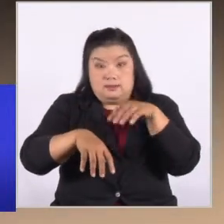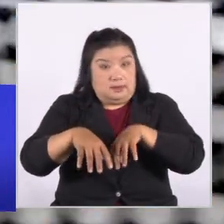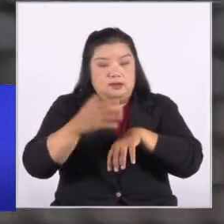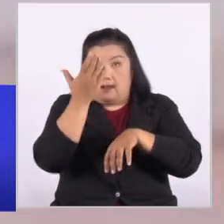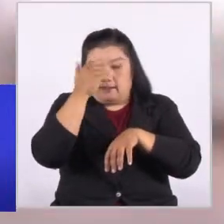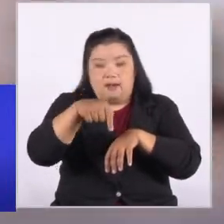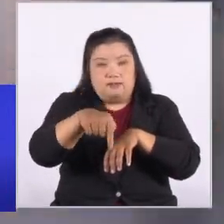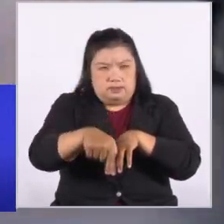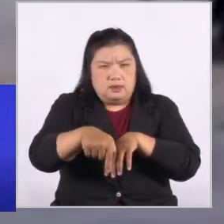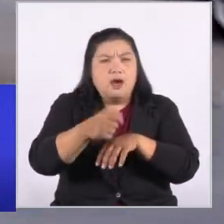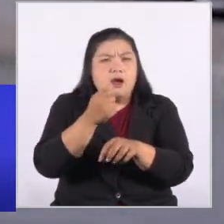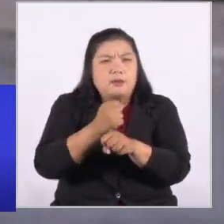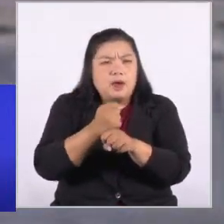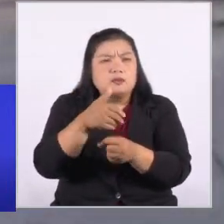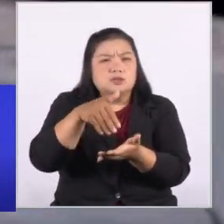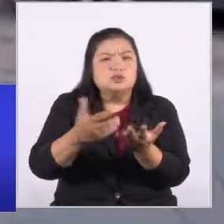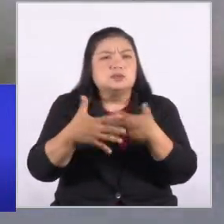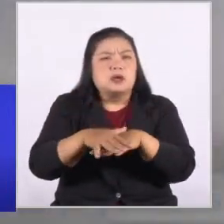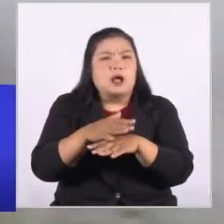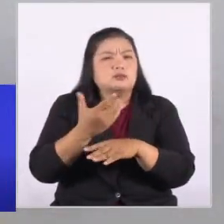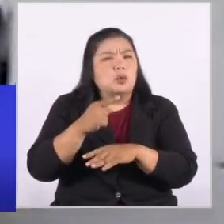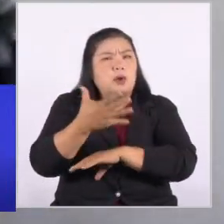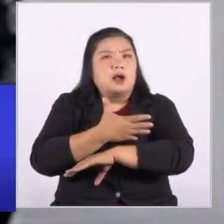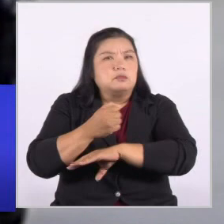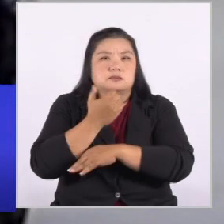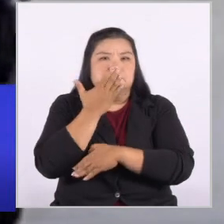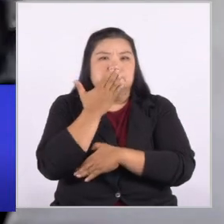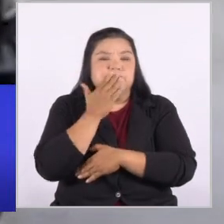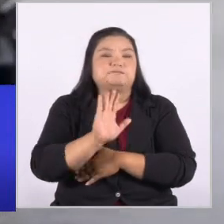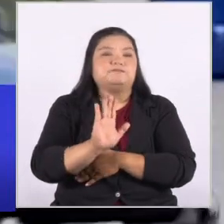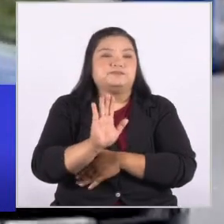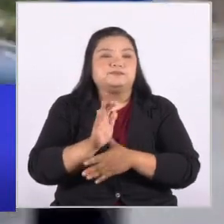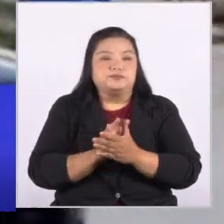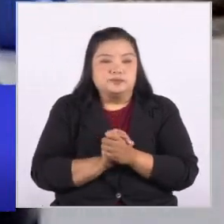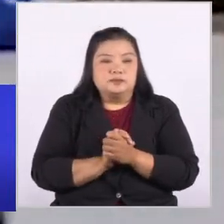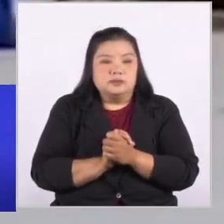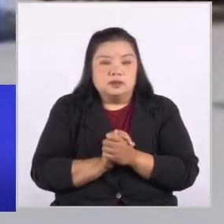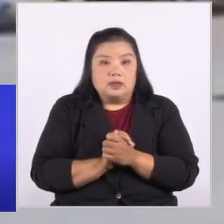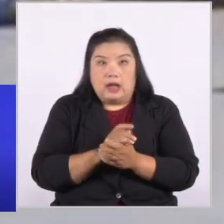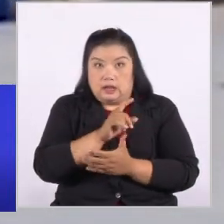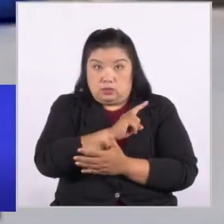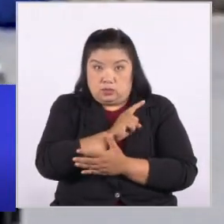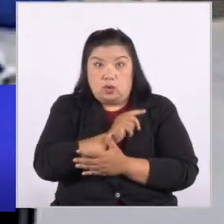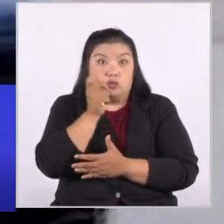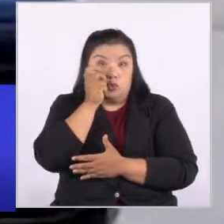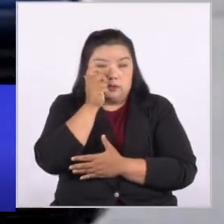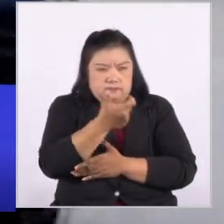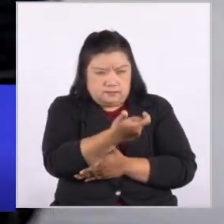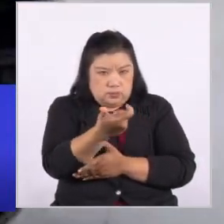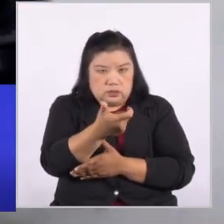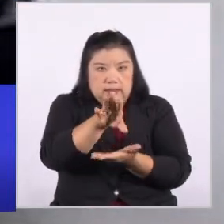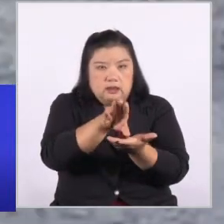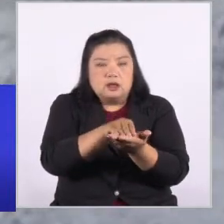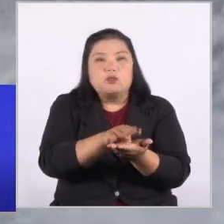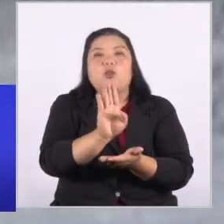าคลีจังหวัดนครสวรรค์ดูนะภาพจะมีชื่อพักก็ไม่รู้นะแต่ผมไม่พูดนะผู้ถ่ายคลิปได้เล่าให้ฟังบอกว่าตอนเกิดเหตุเนี่ย